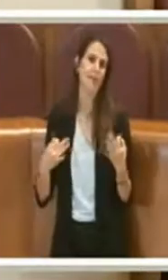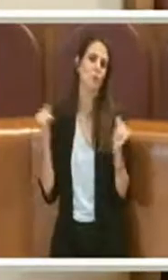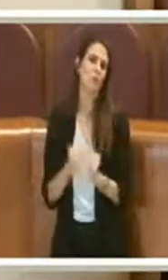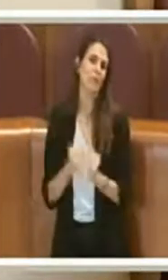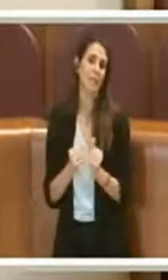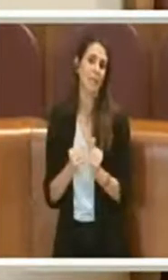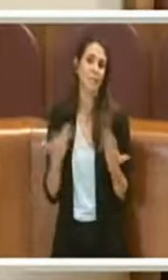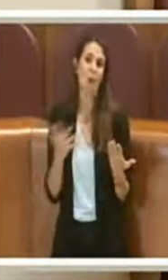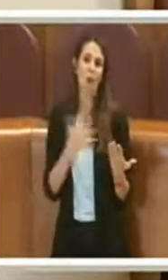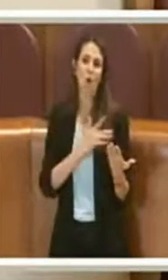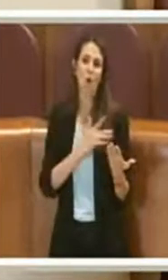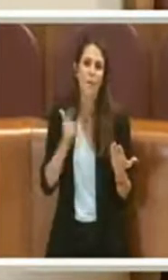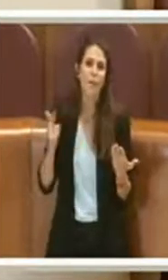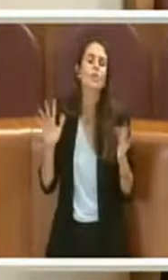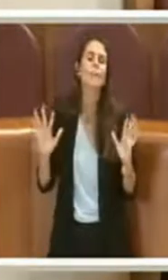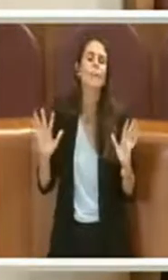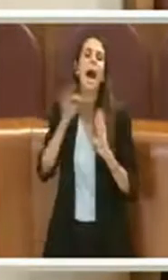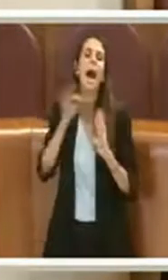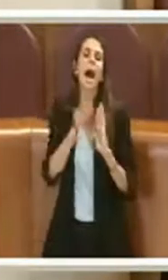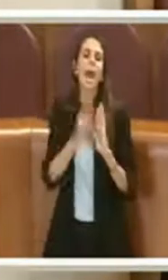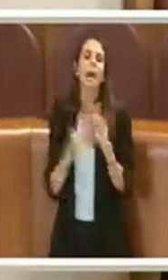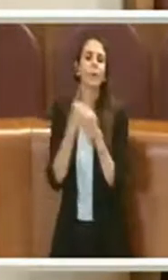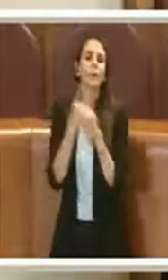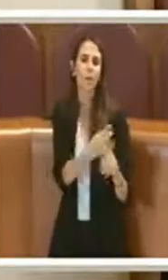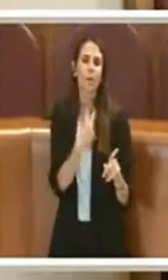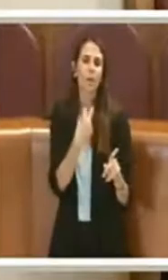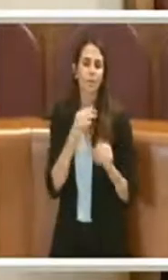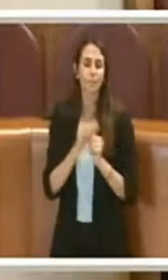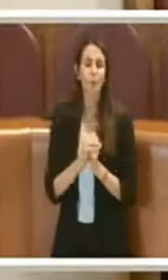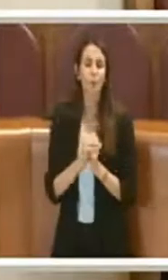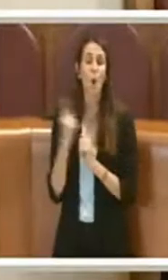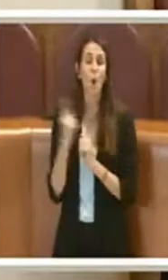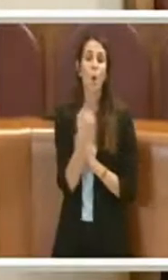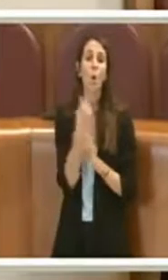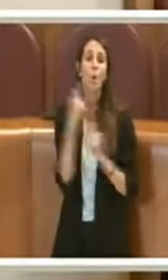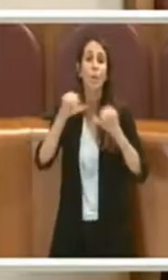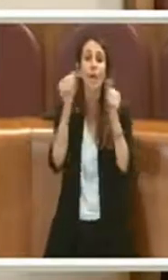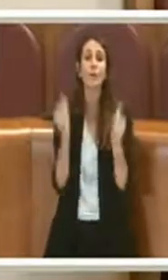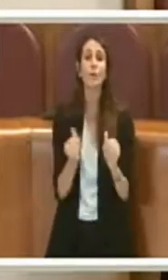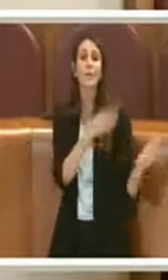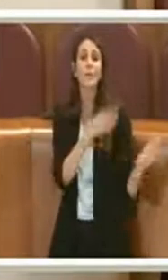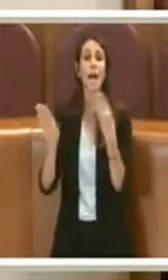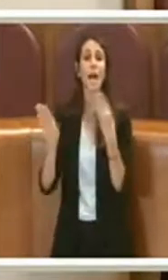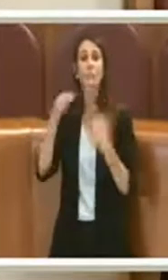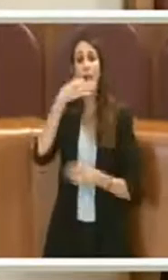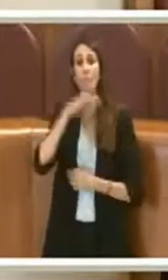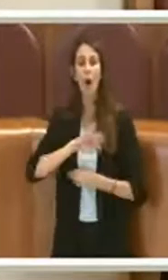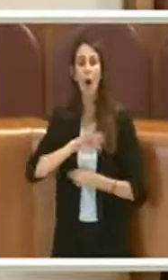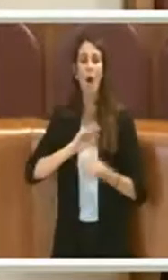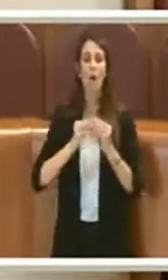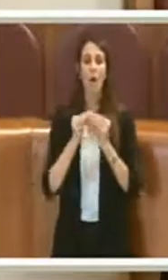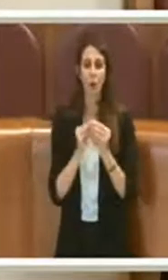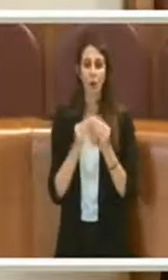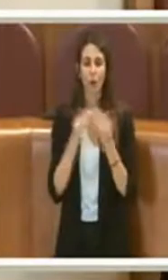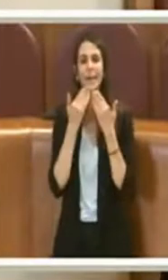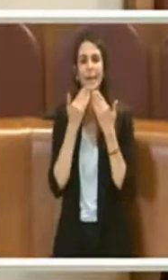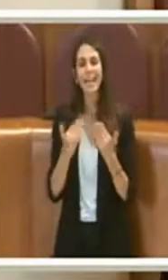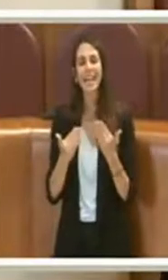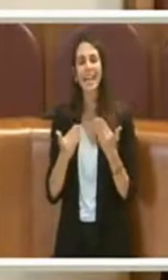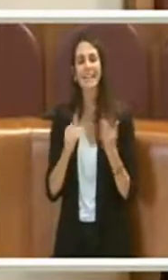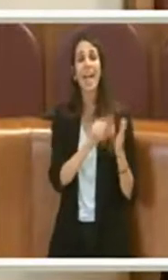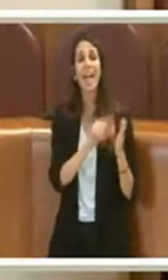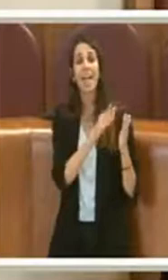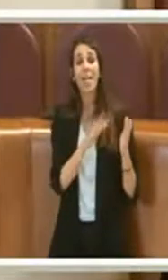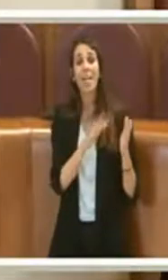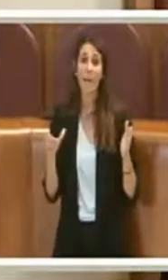cittadini. L'unico modo per salvarle è dare una durata ragionevole al provvedimento,